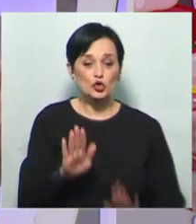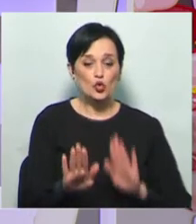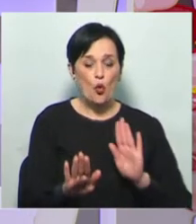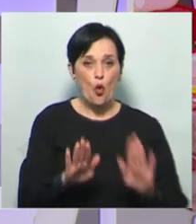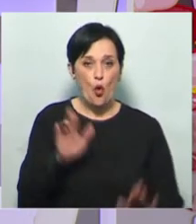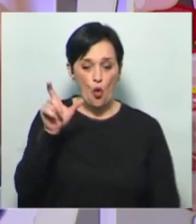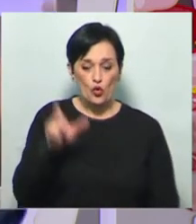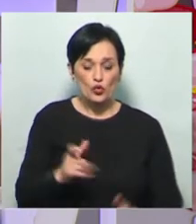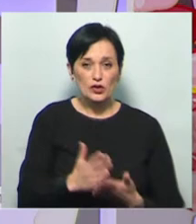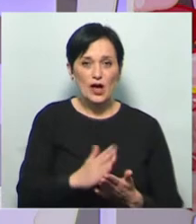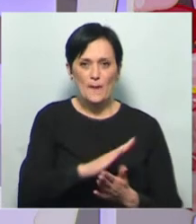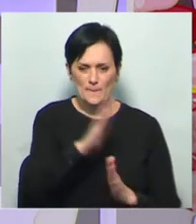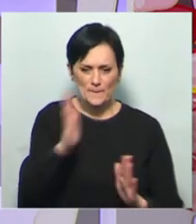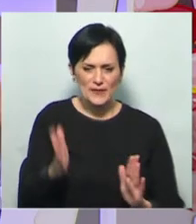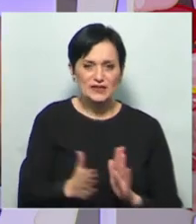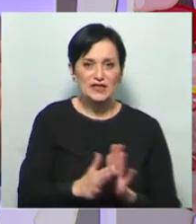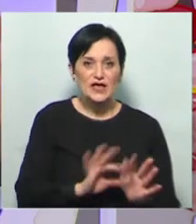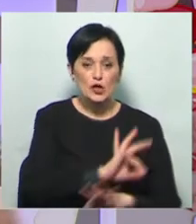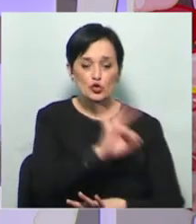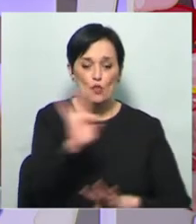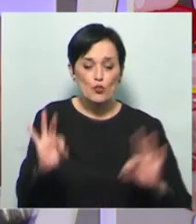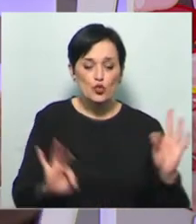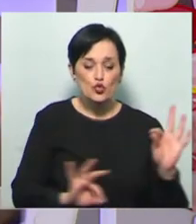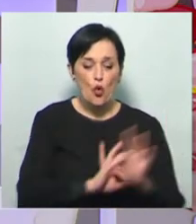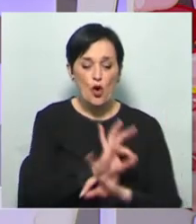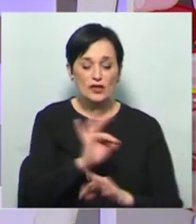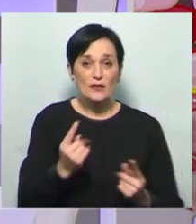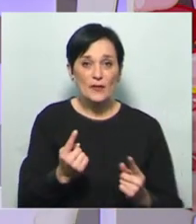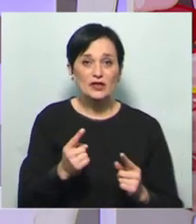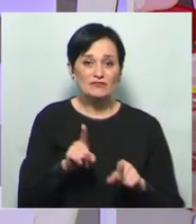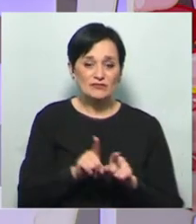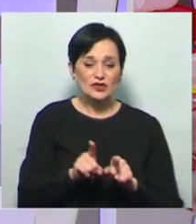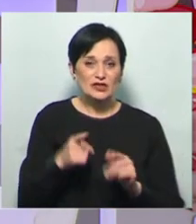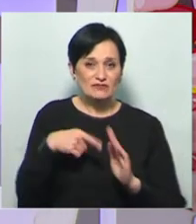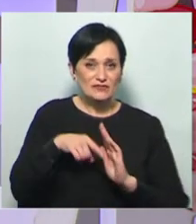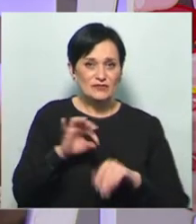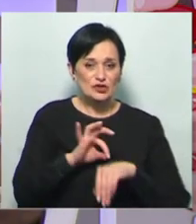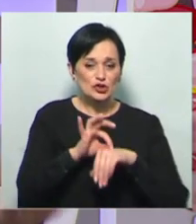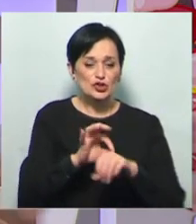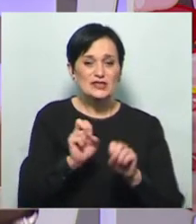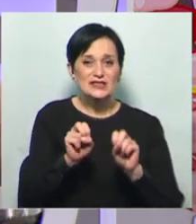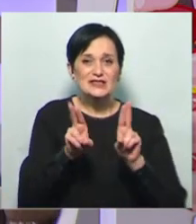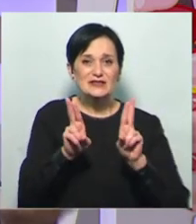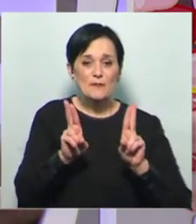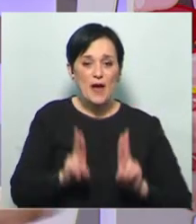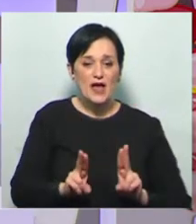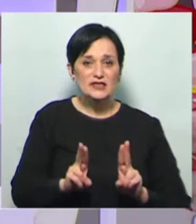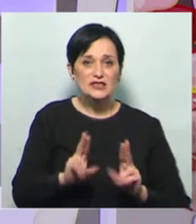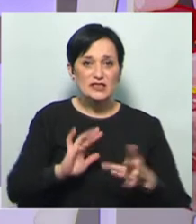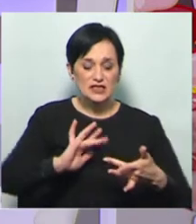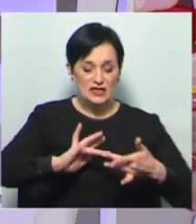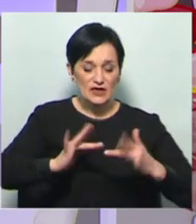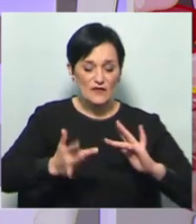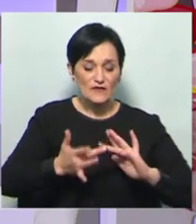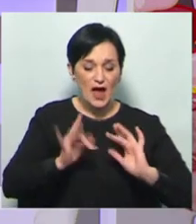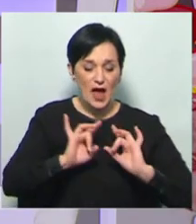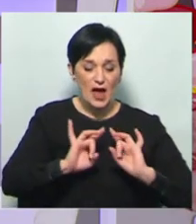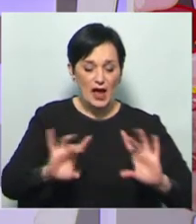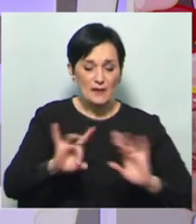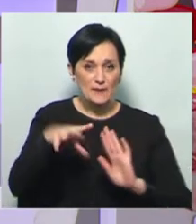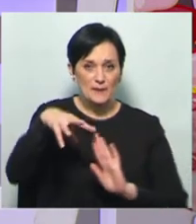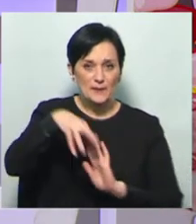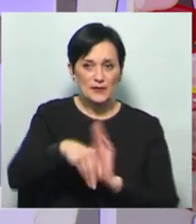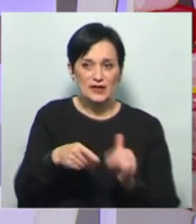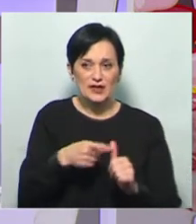მოცა თლიანად მთელი პროექტის მასშტაბით ახედან ჩატარდება ესეთი სპეციფიური ვებინარი მეჯისის სავსებობის,